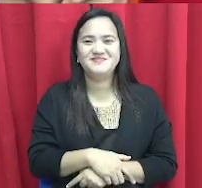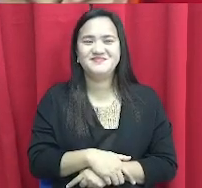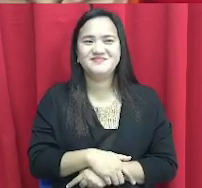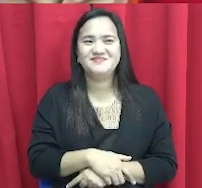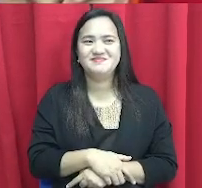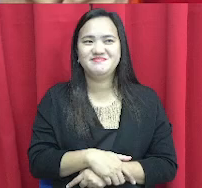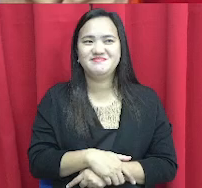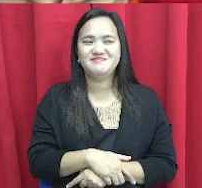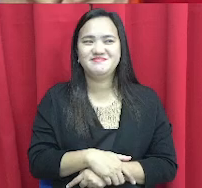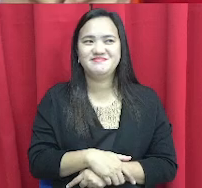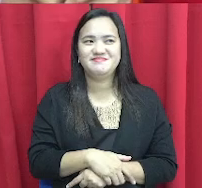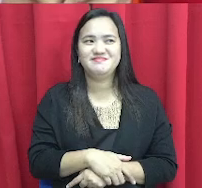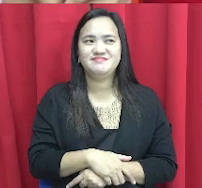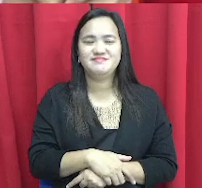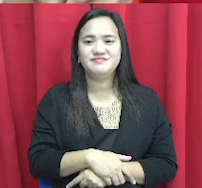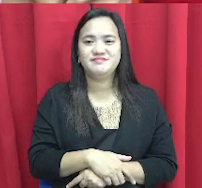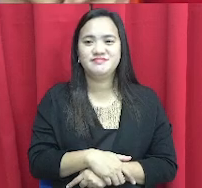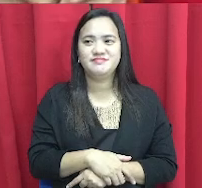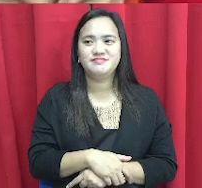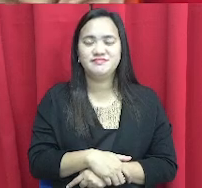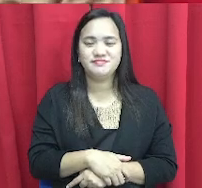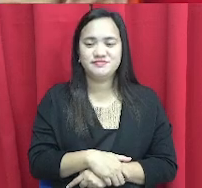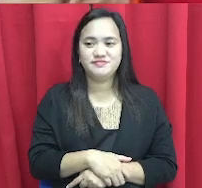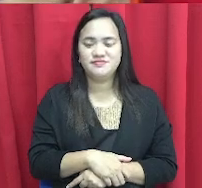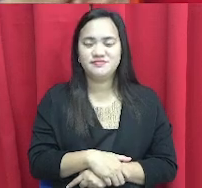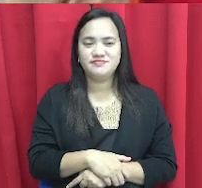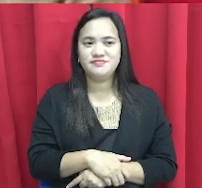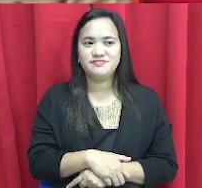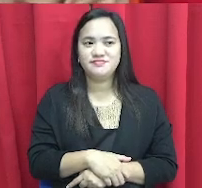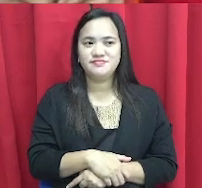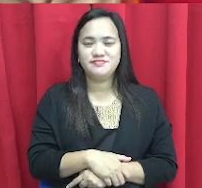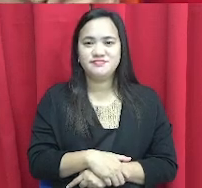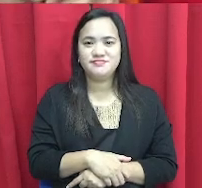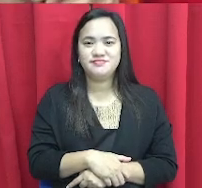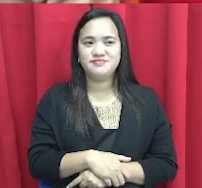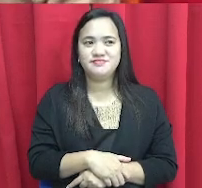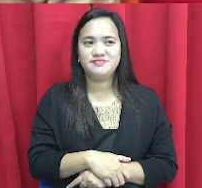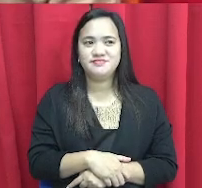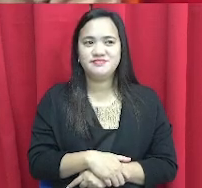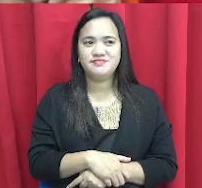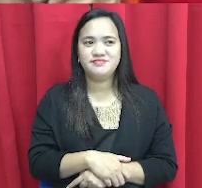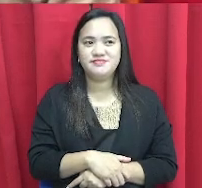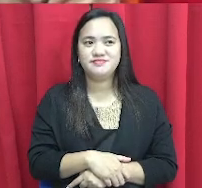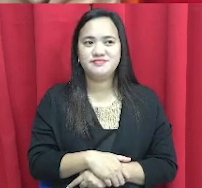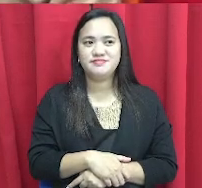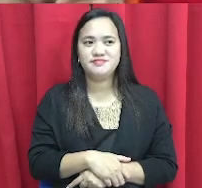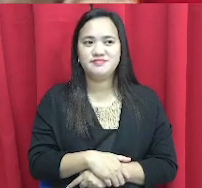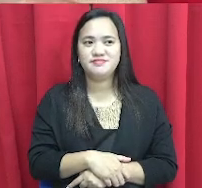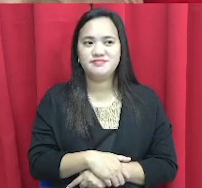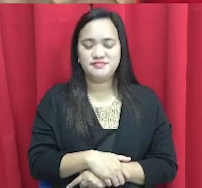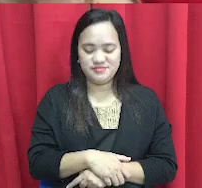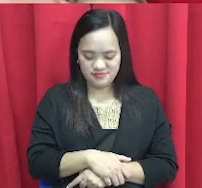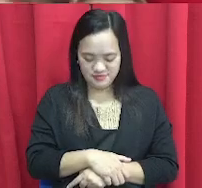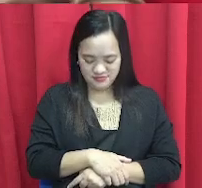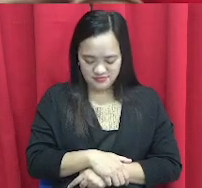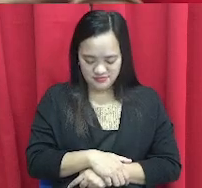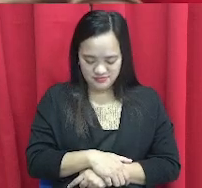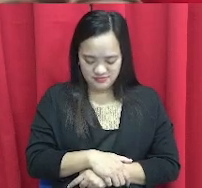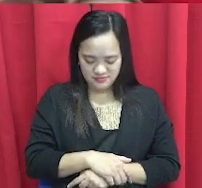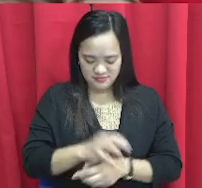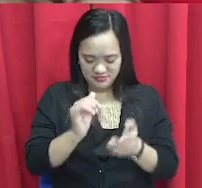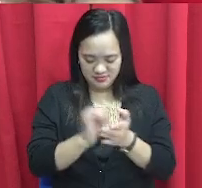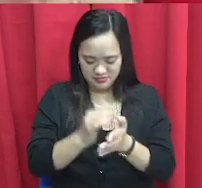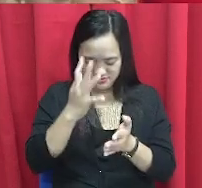ko Excuse me po Kaya yan mga kapatid napakaganda Sinabi po ni sir